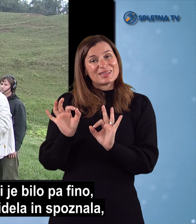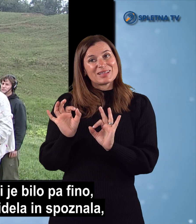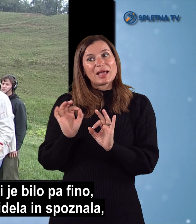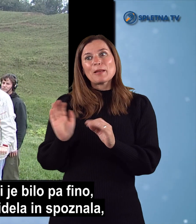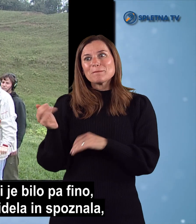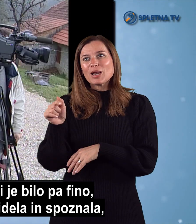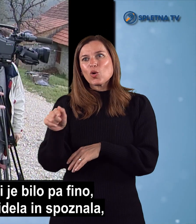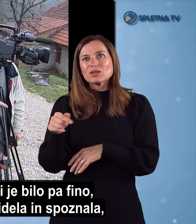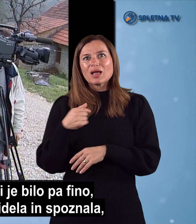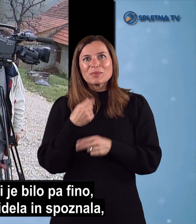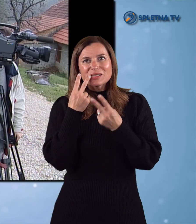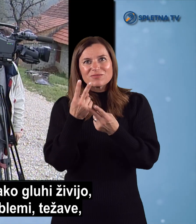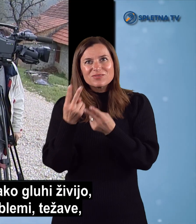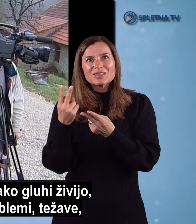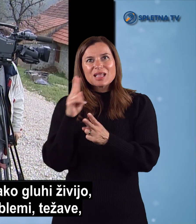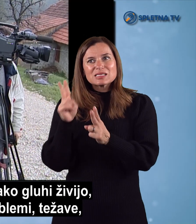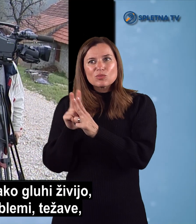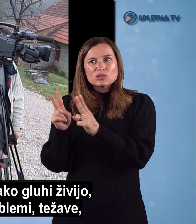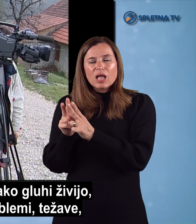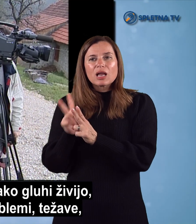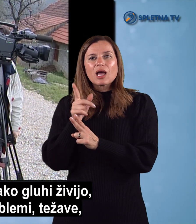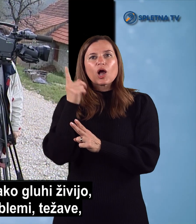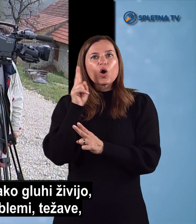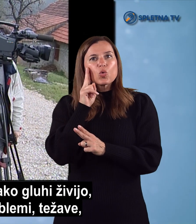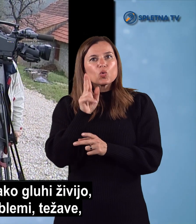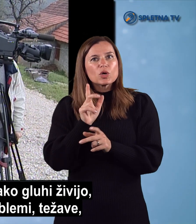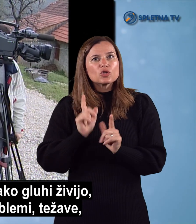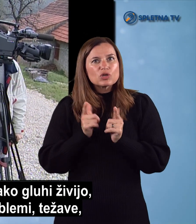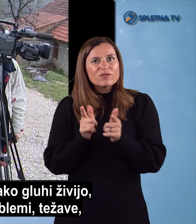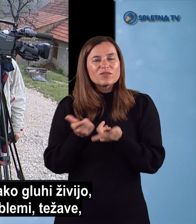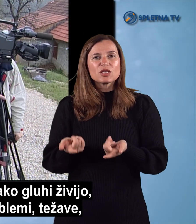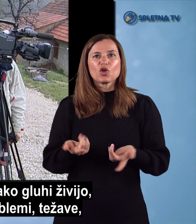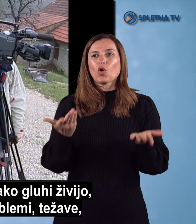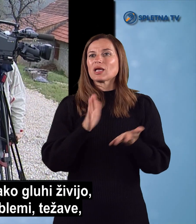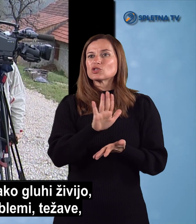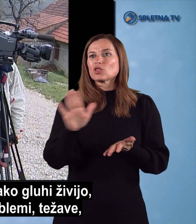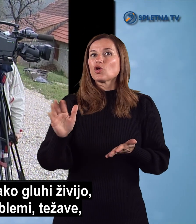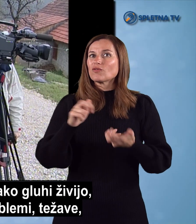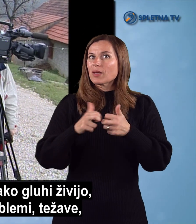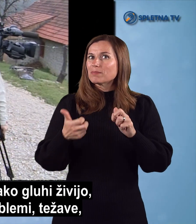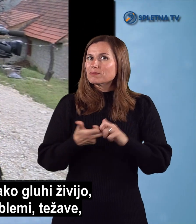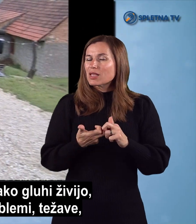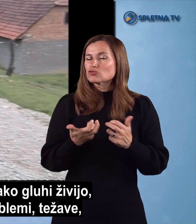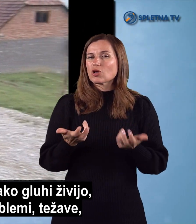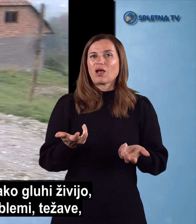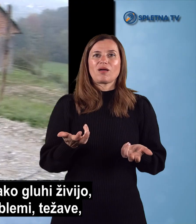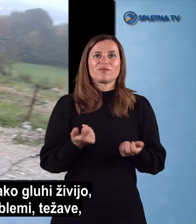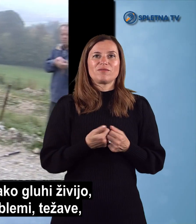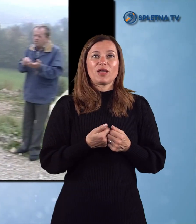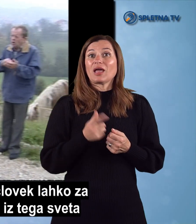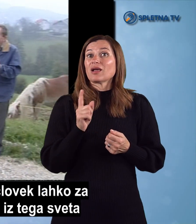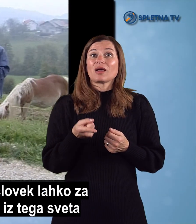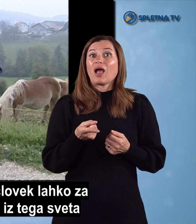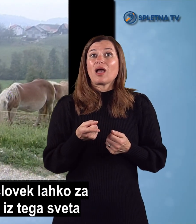tega pa videla, spoznala, kako gluhi živijo, kje so njihovi problemi, težave,